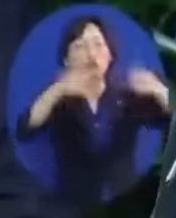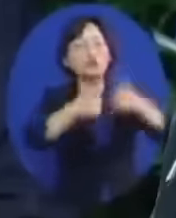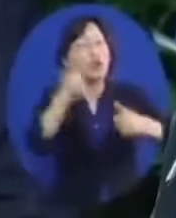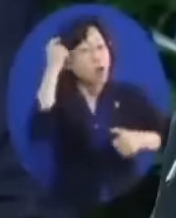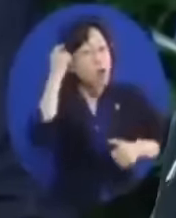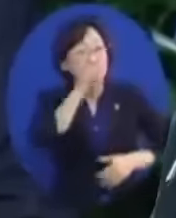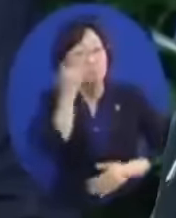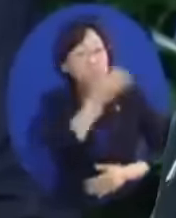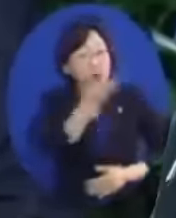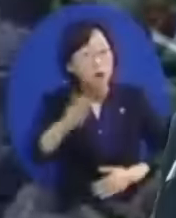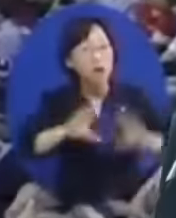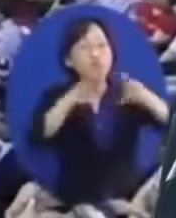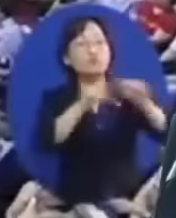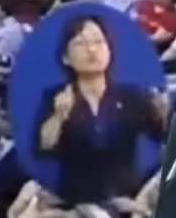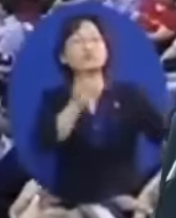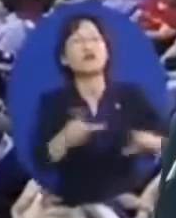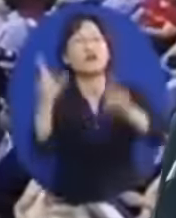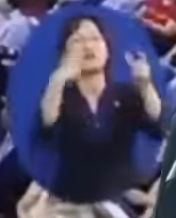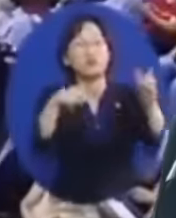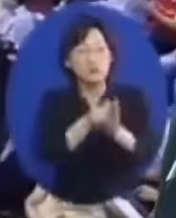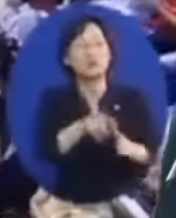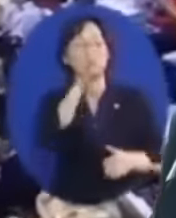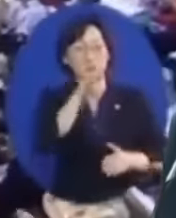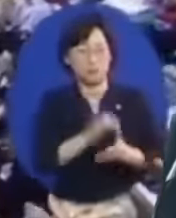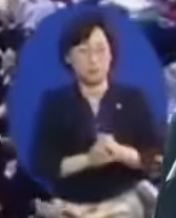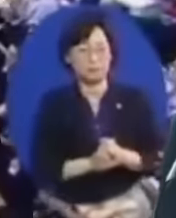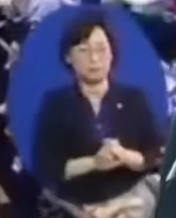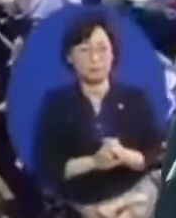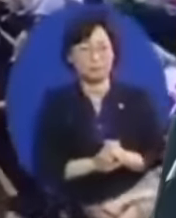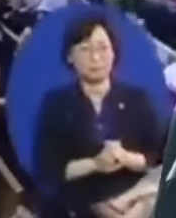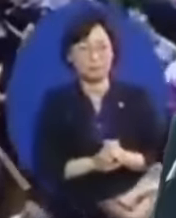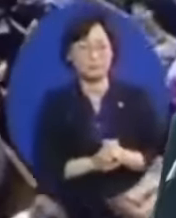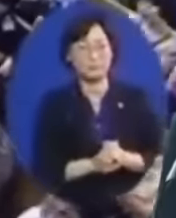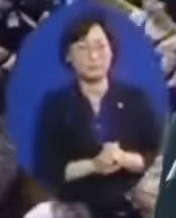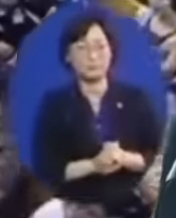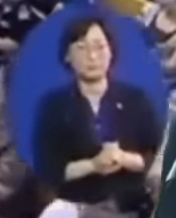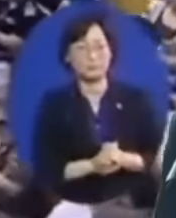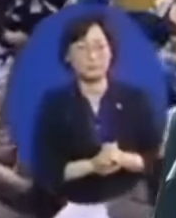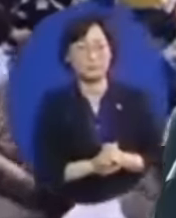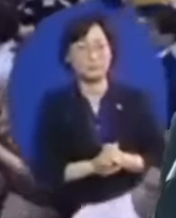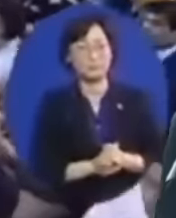있습니까? 국민들을 살게 하기 위해서 국회가 있는 것입니다.